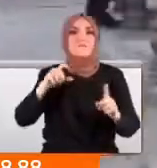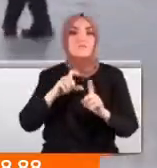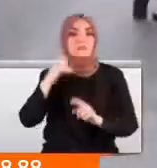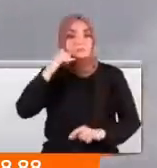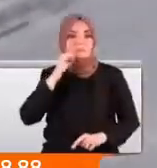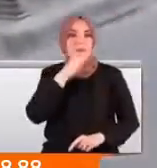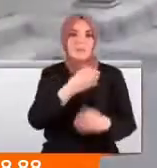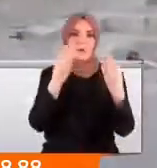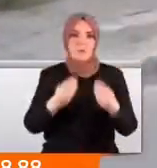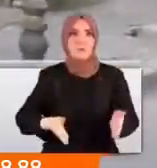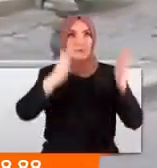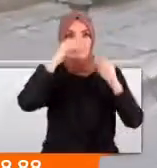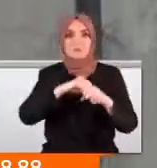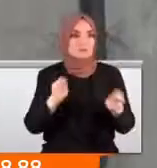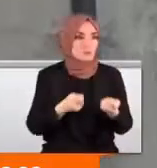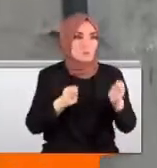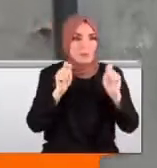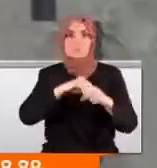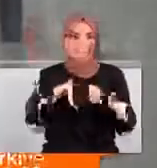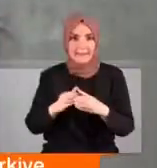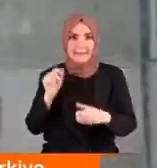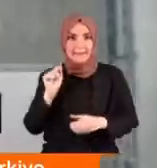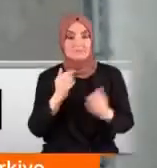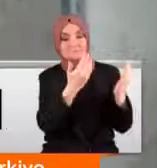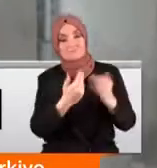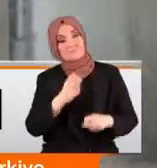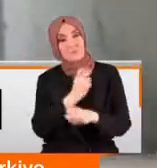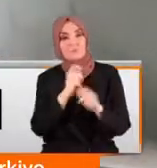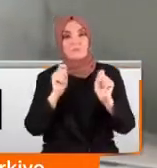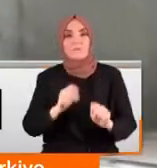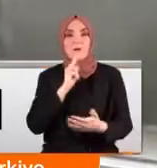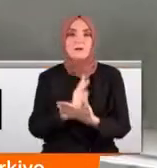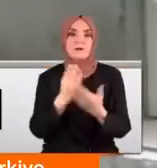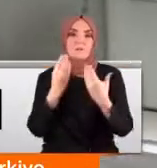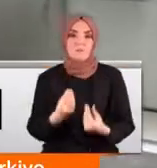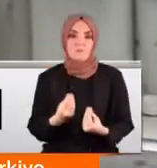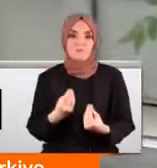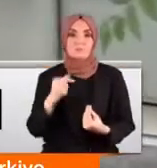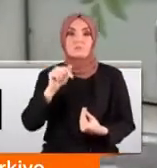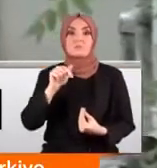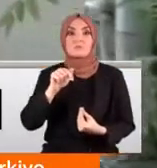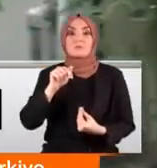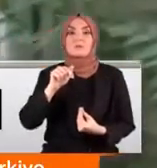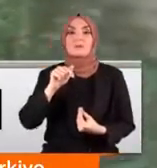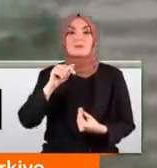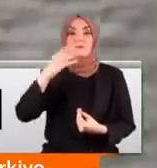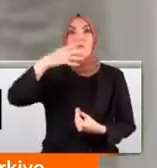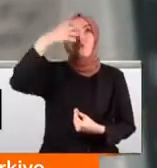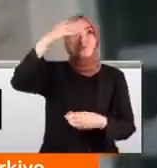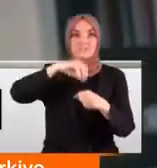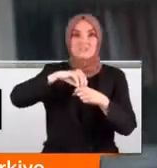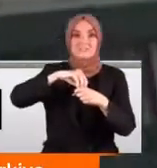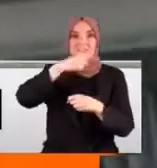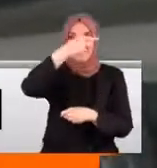çalışma yapan ekipler tahliye kararı aldı. Bornova'da bir binanın 5. katındaki dairenin hem zemini hem de duvarları çatlayınca bina